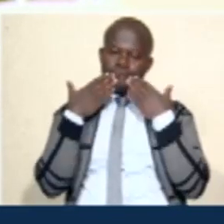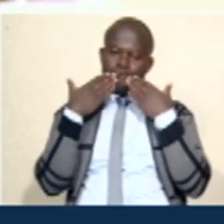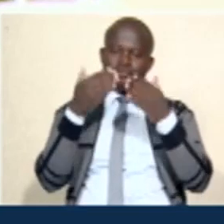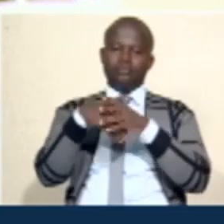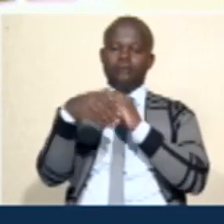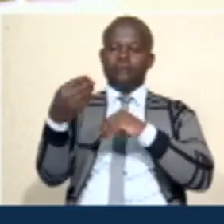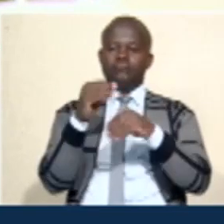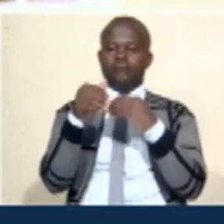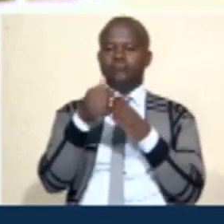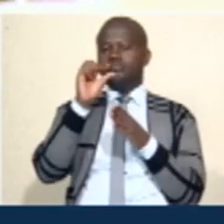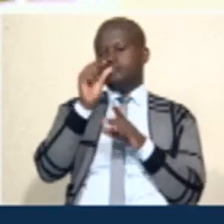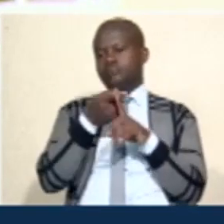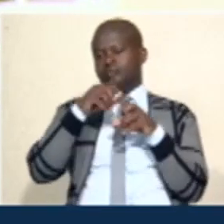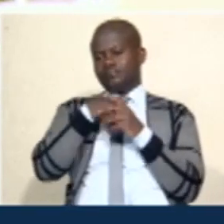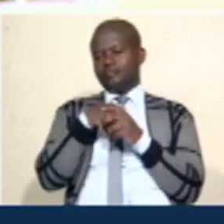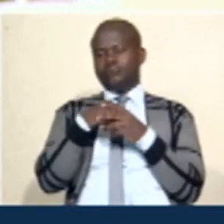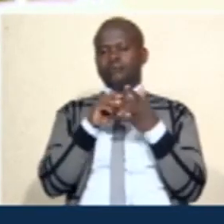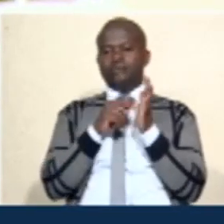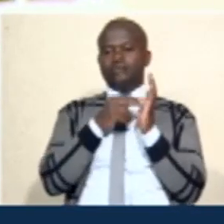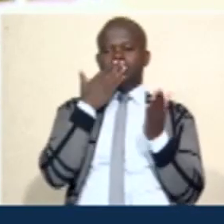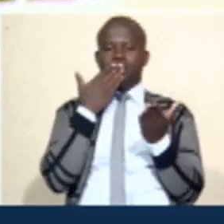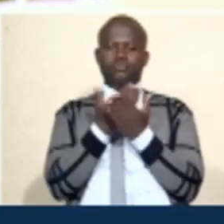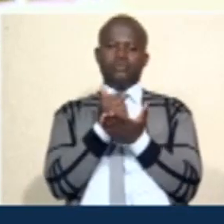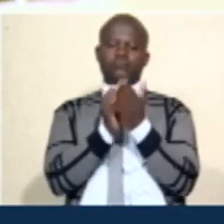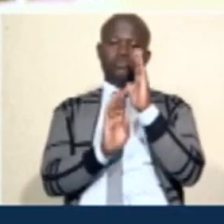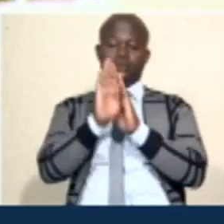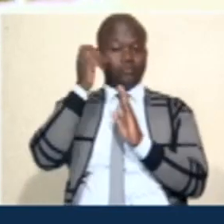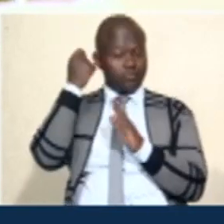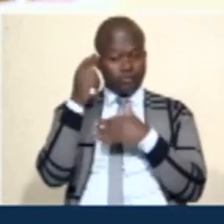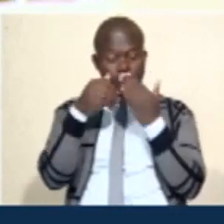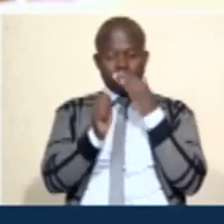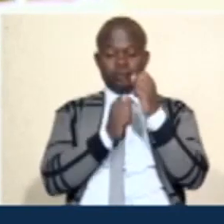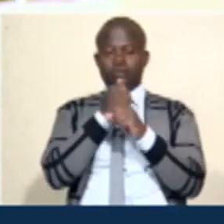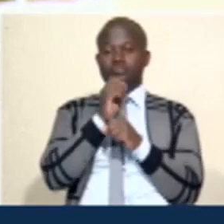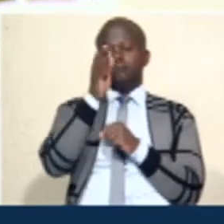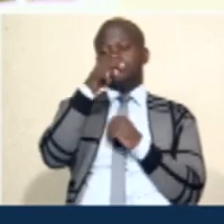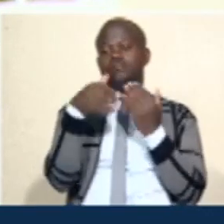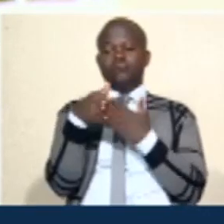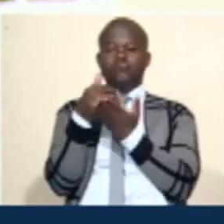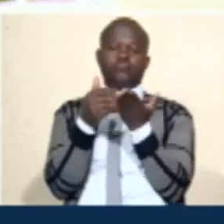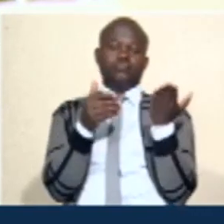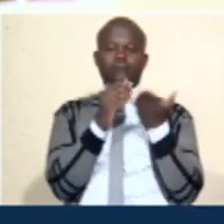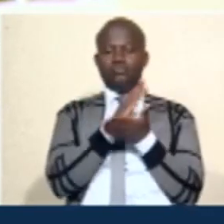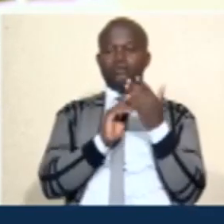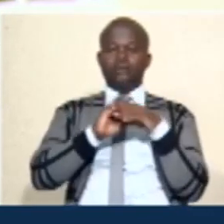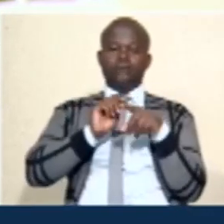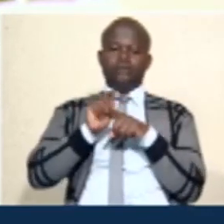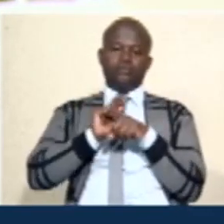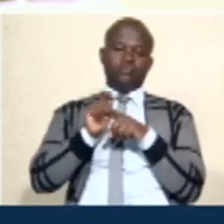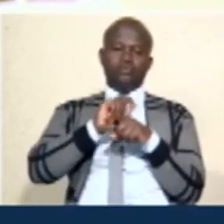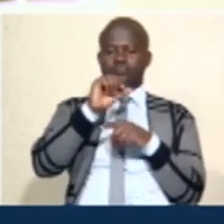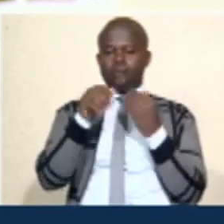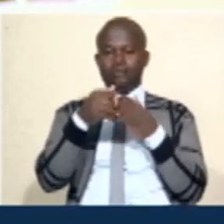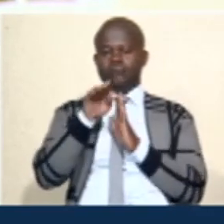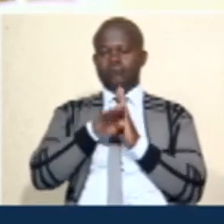bikoresho bike mwakuyemo imishinga myiza ibateza imbere. Byerekana ko no mu myaka iri imbere muzaba muri bamwe mu bahugura abandi muri